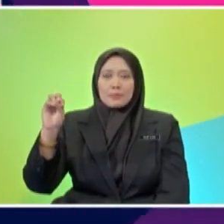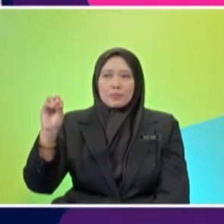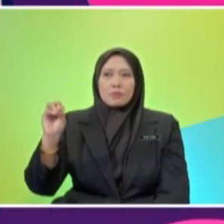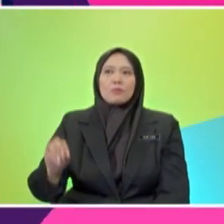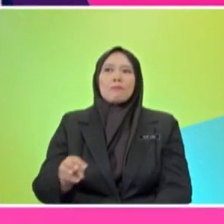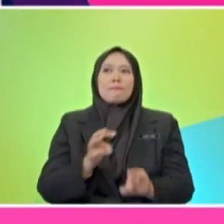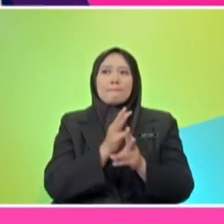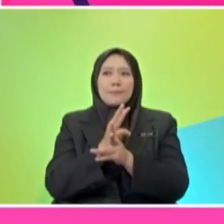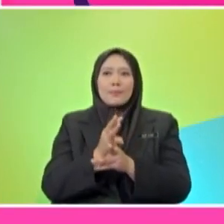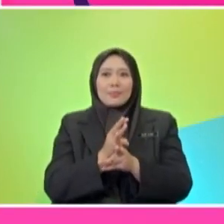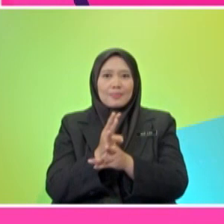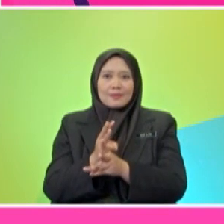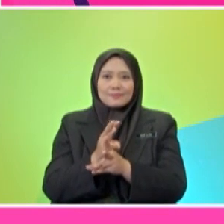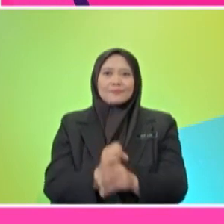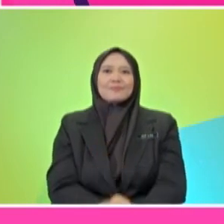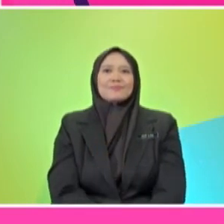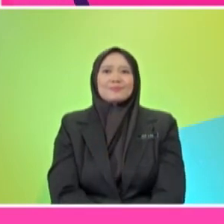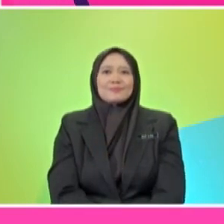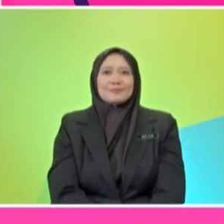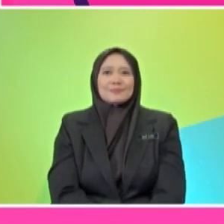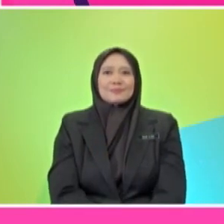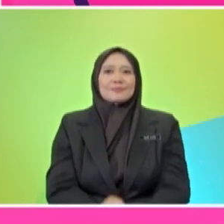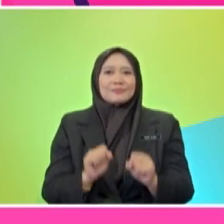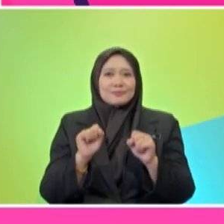tak nak beritahu pada Irfan. Kita pakai yang bawah ni cikgu. Yang ini